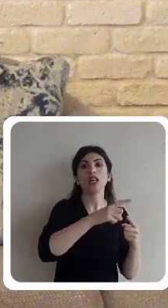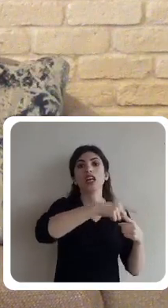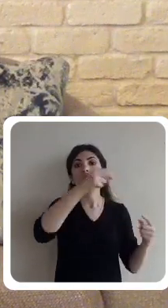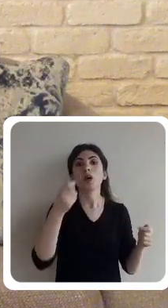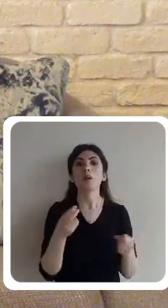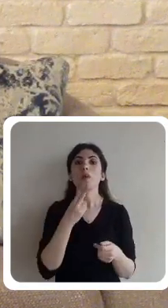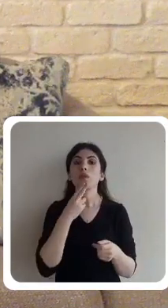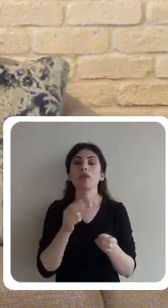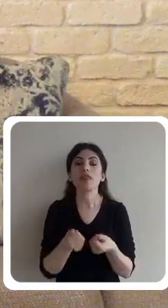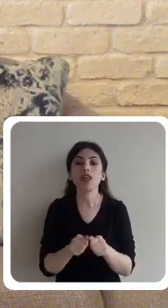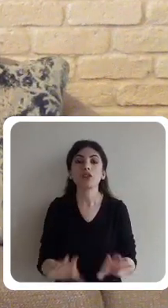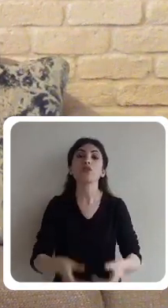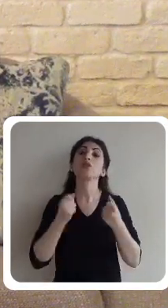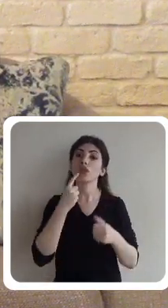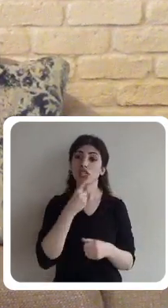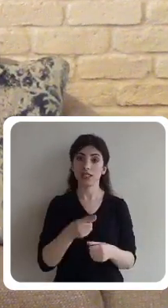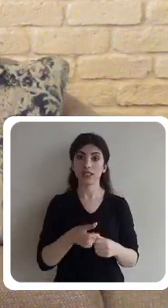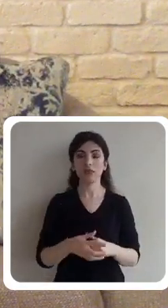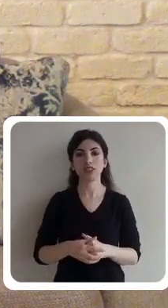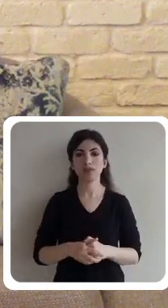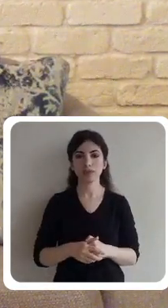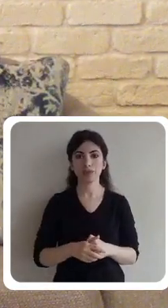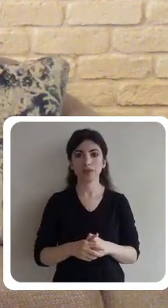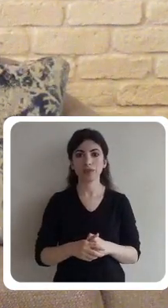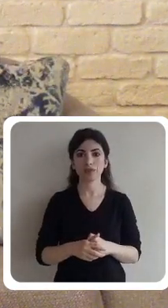verir. Böylece Bit Hatun'u kurtarabilirsin demiş.